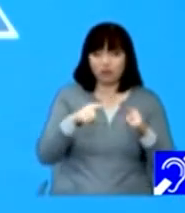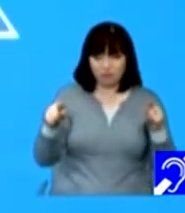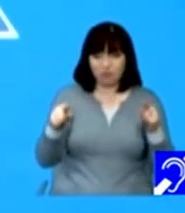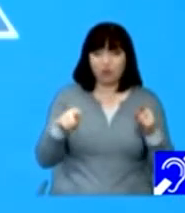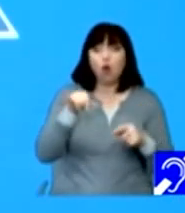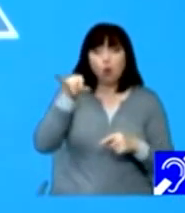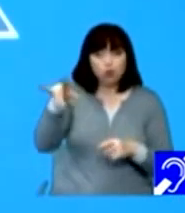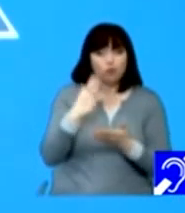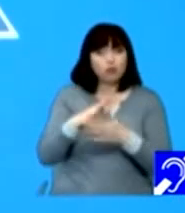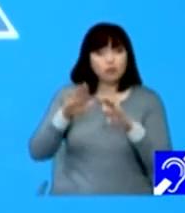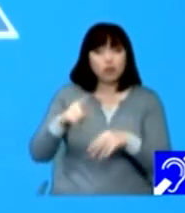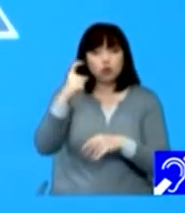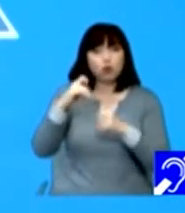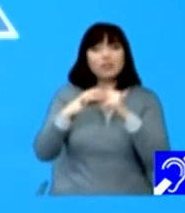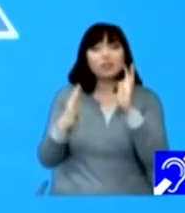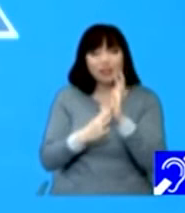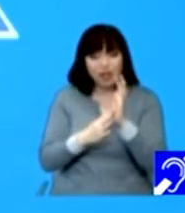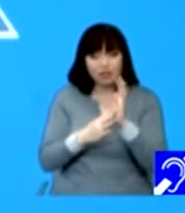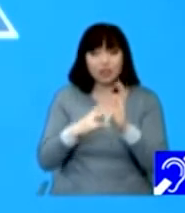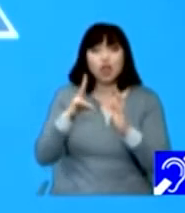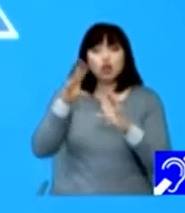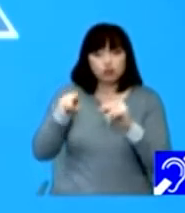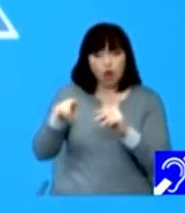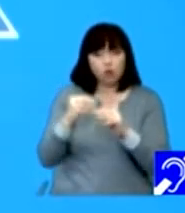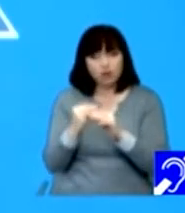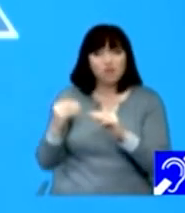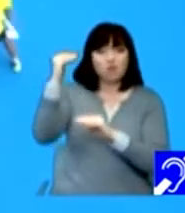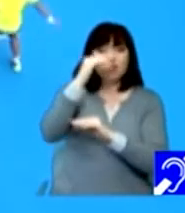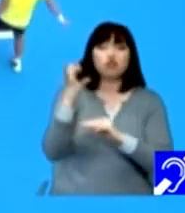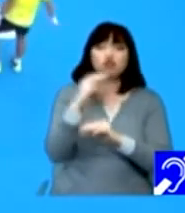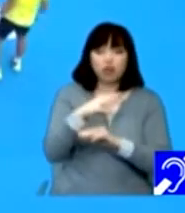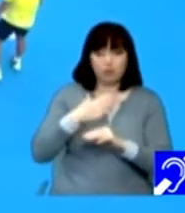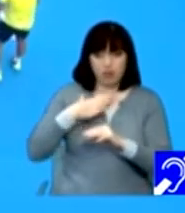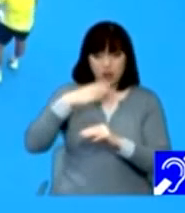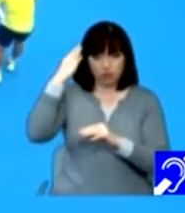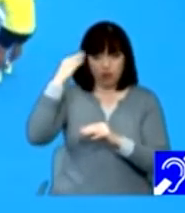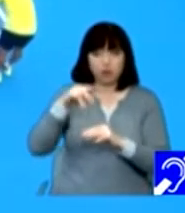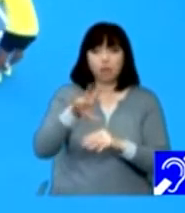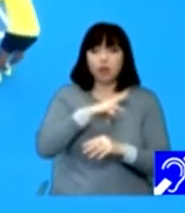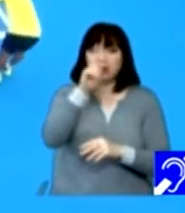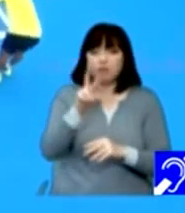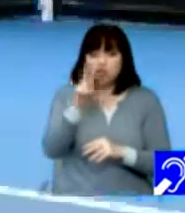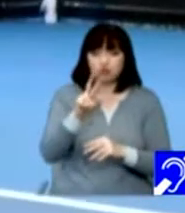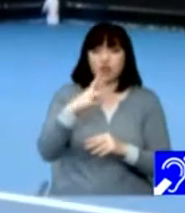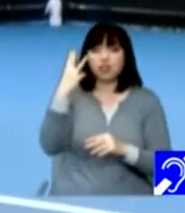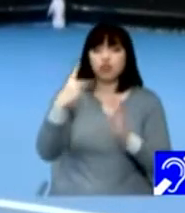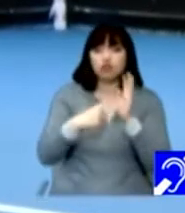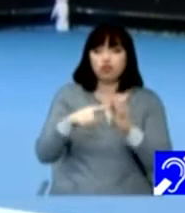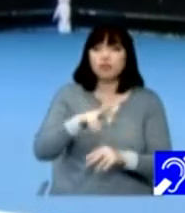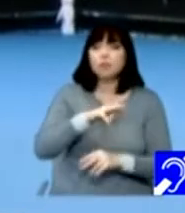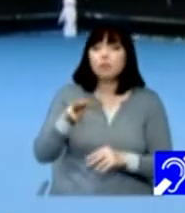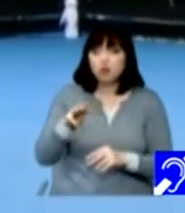ocupă locul 119 în lume, cu 5 poziții mai sus decât Albot. Partida a durat 2 ore și 36 de